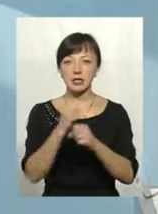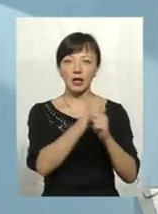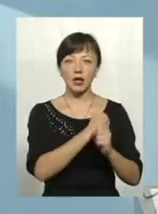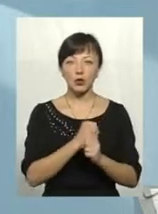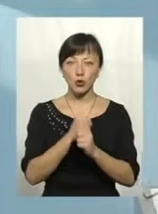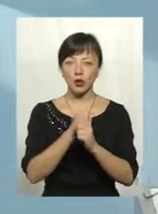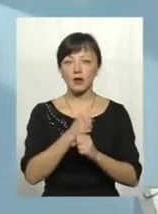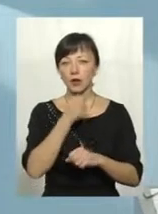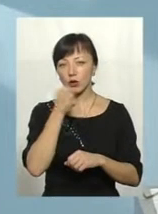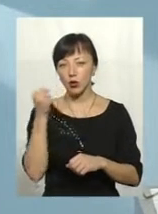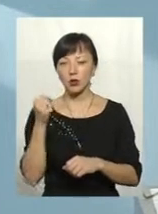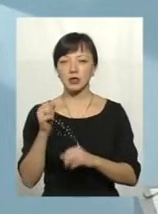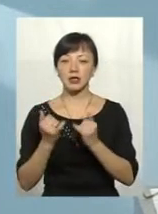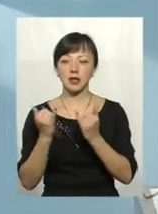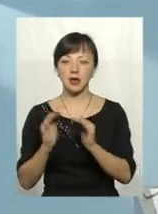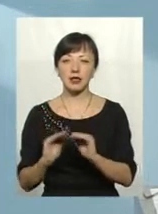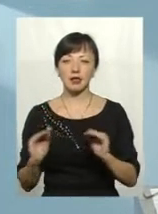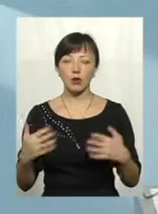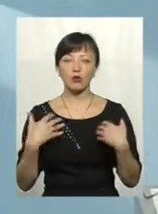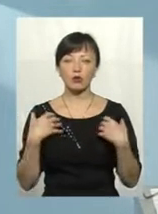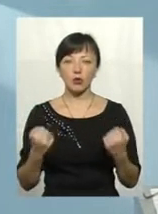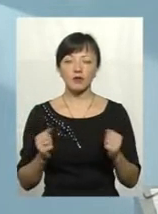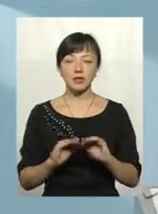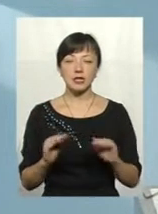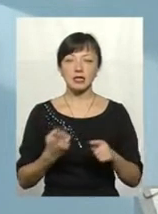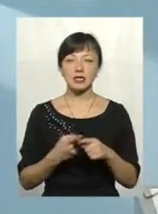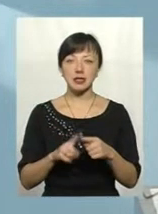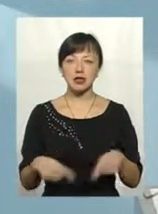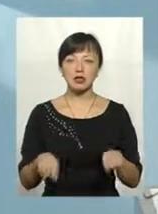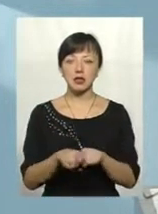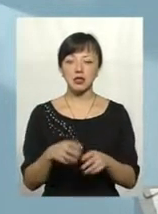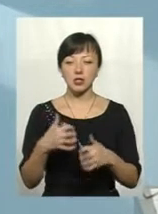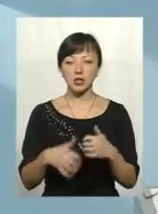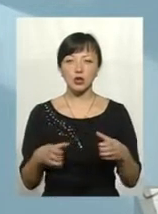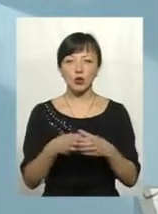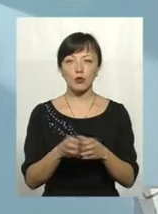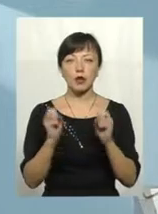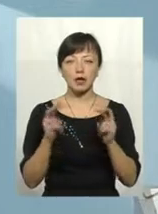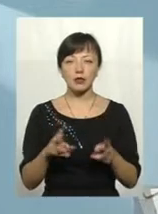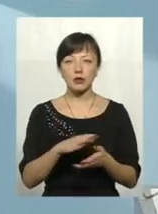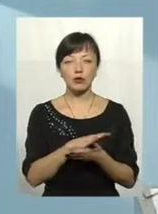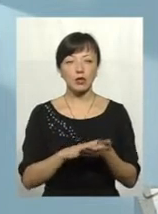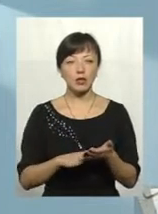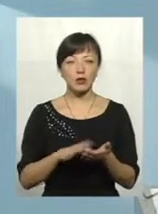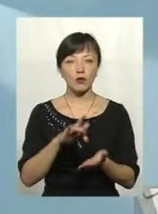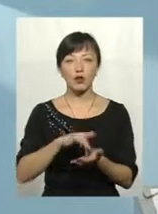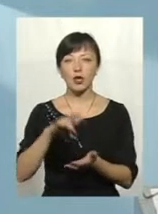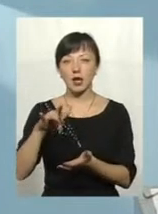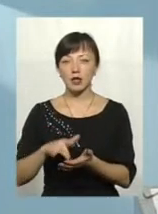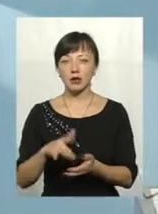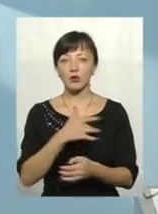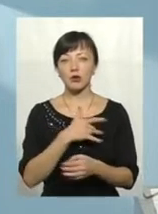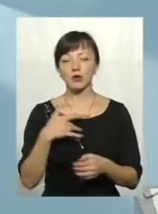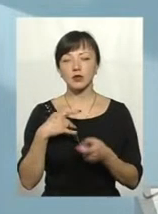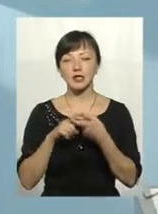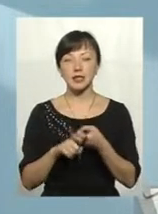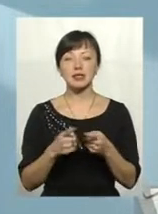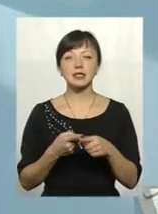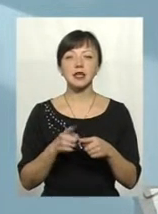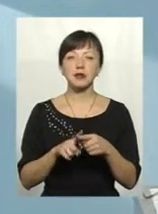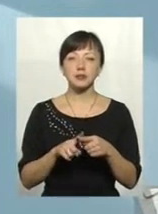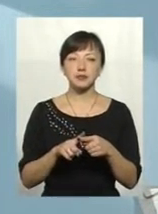нашій державі, для дітей, де оздоровлюються діти. Це теж серед групи ризику. І далі в осередках туберкульозної інфекції. В осередках